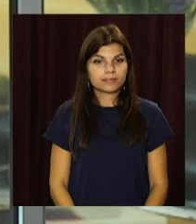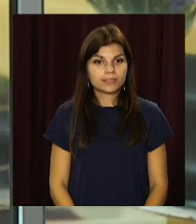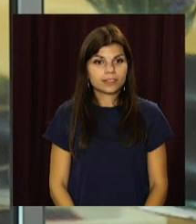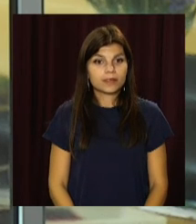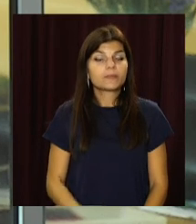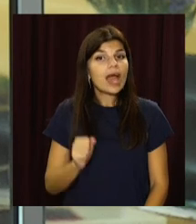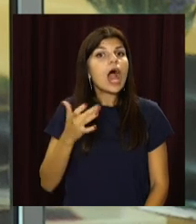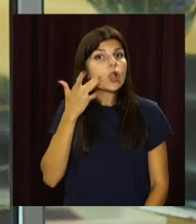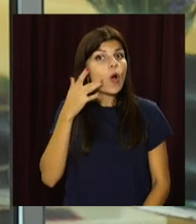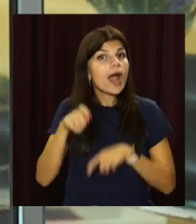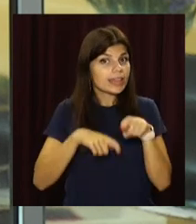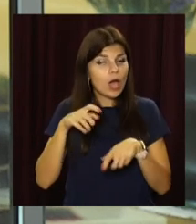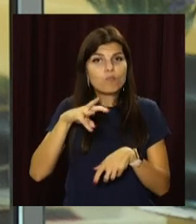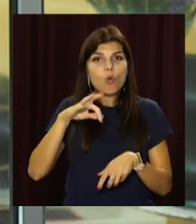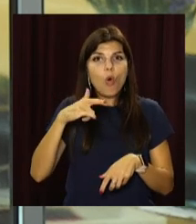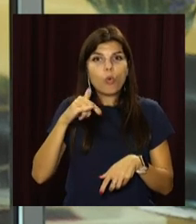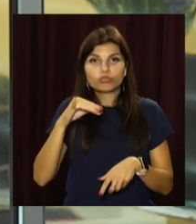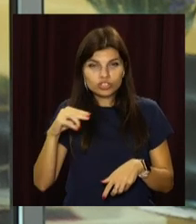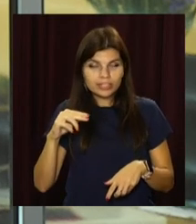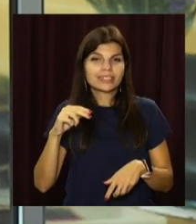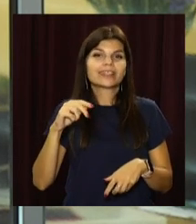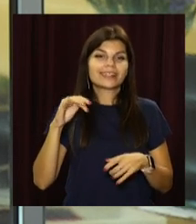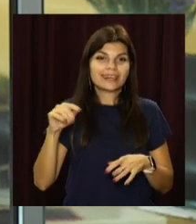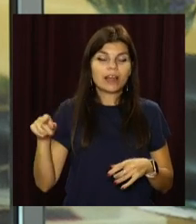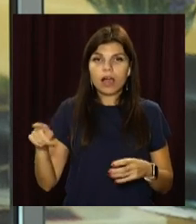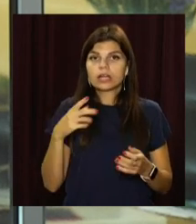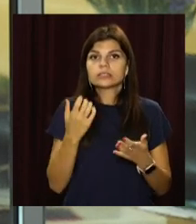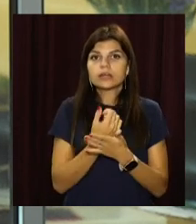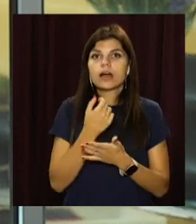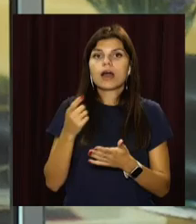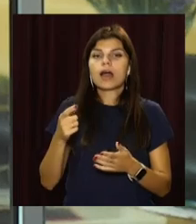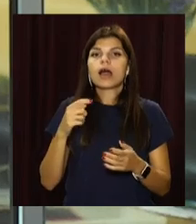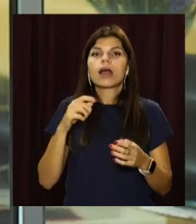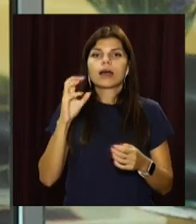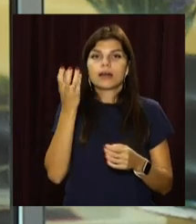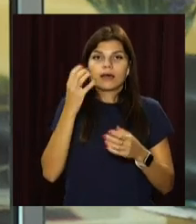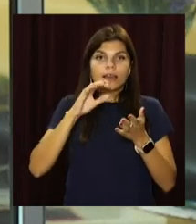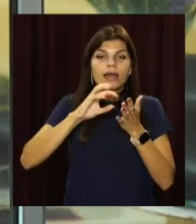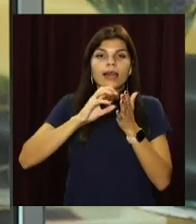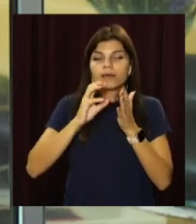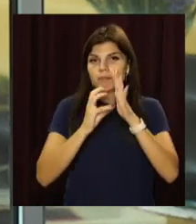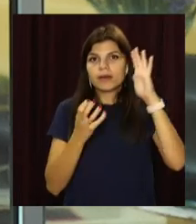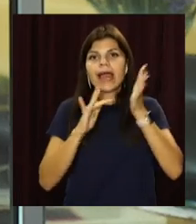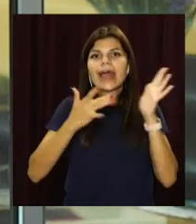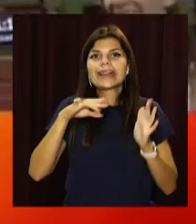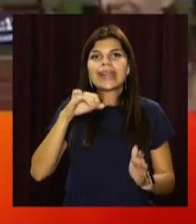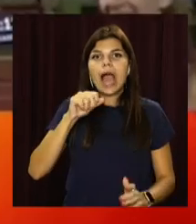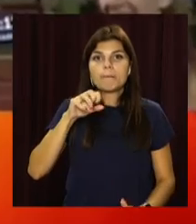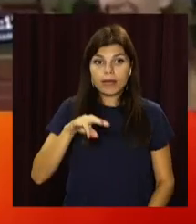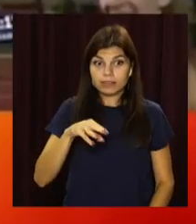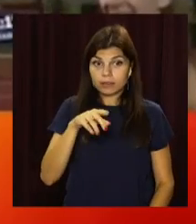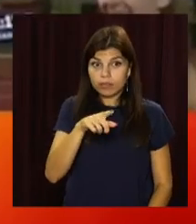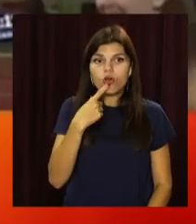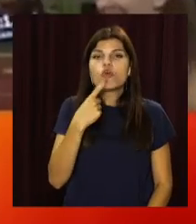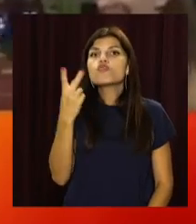А легкоатлетки Магучих Рижикова із Дніпра стали призерами діамантової ліги у Швейцарії. Ярослава Магучих